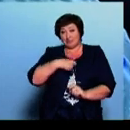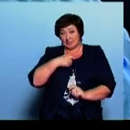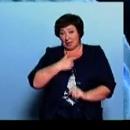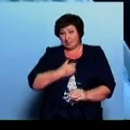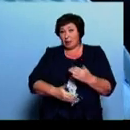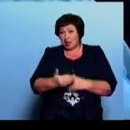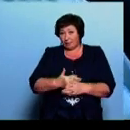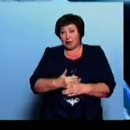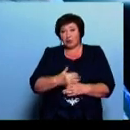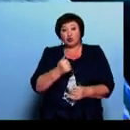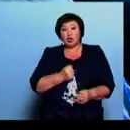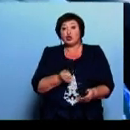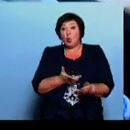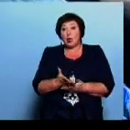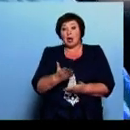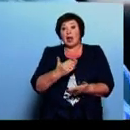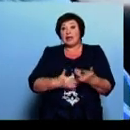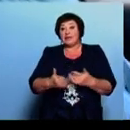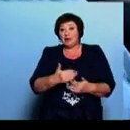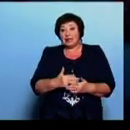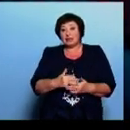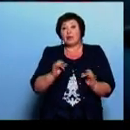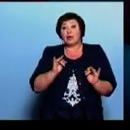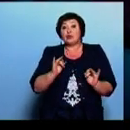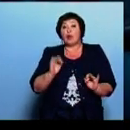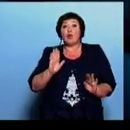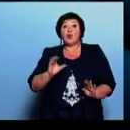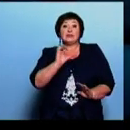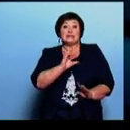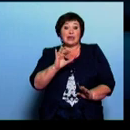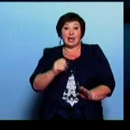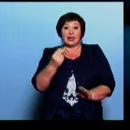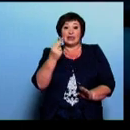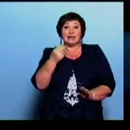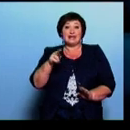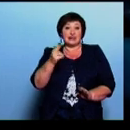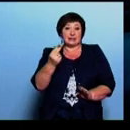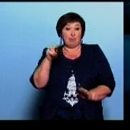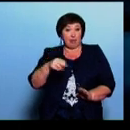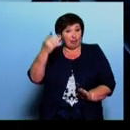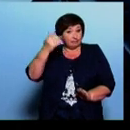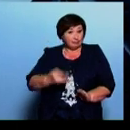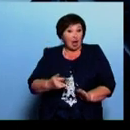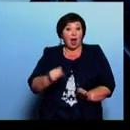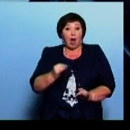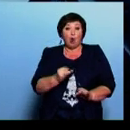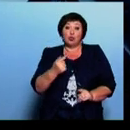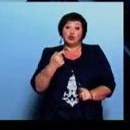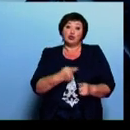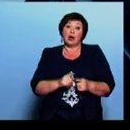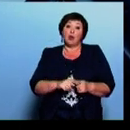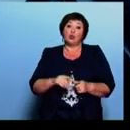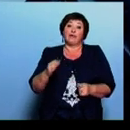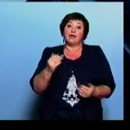уже полтора года ровно столько его водительским правам колесит по дорогам. У Сергея ДЦП. По закону он вправе повесить вот такой желтый знак на лобовое